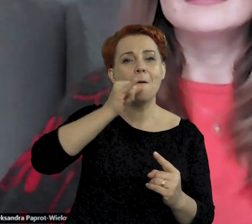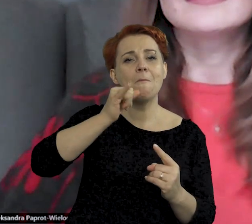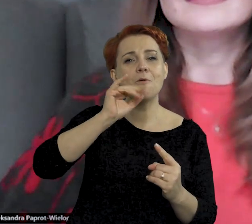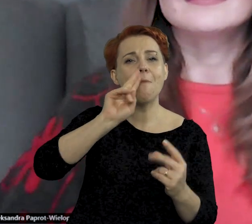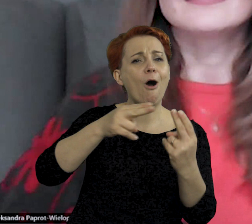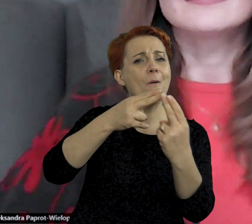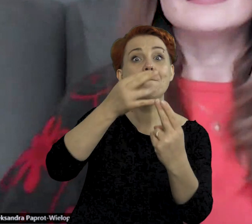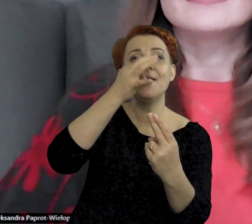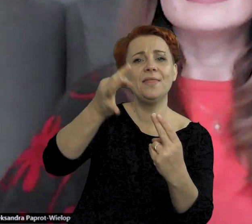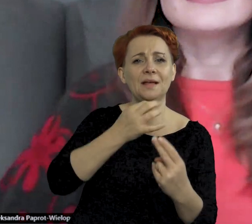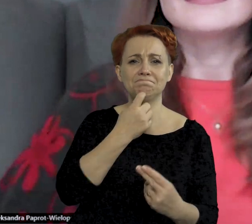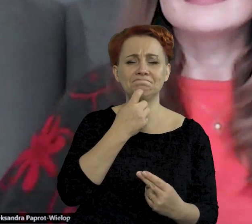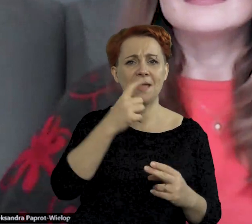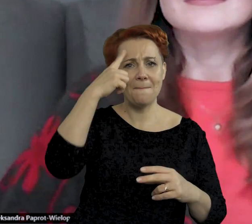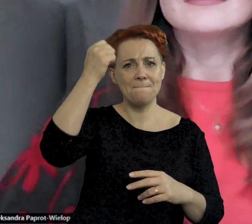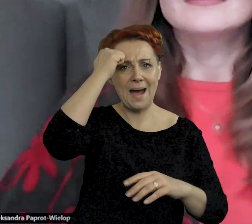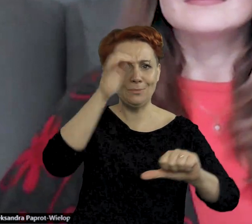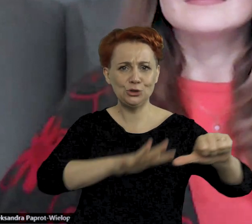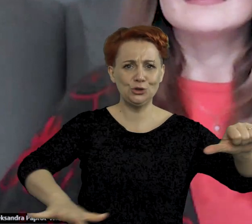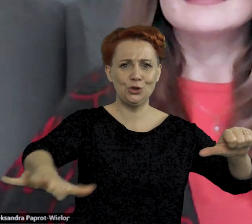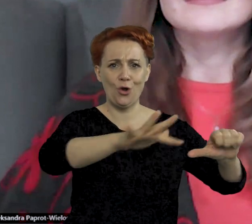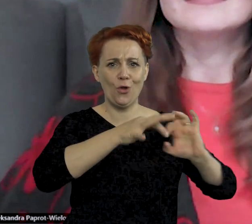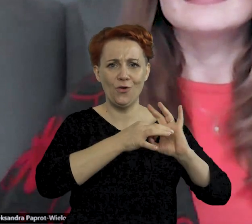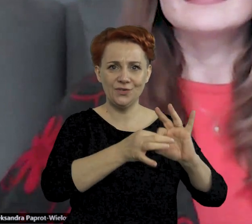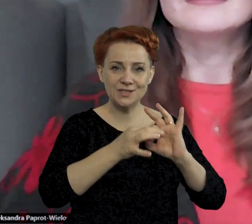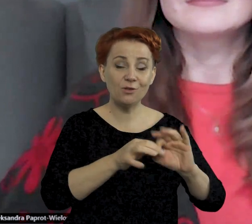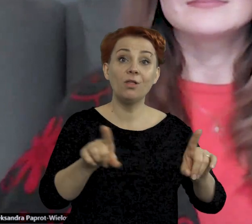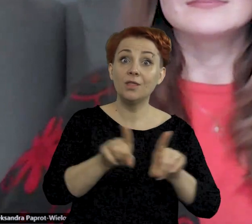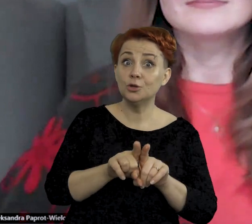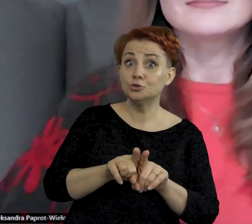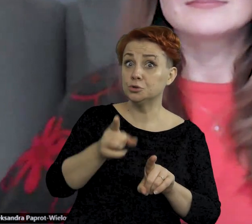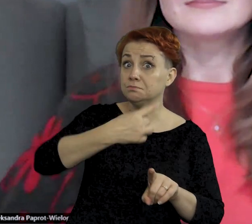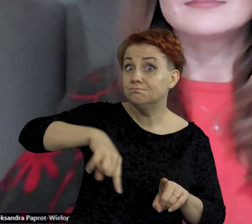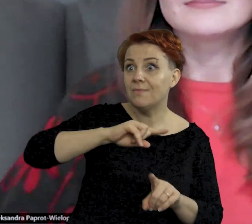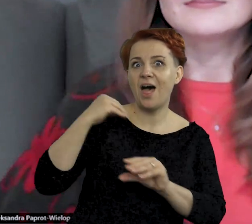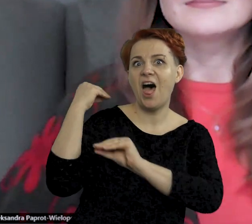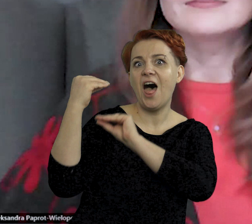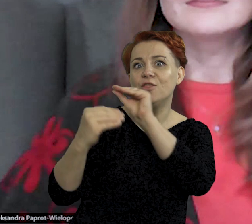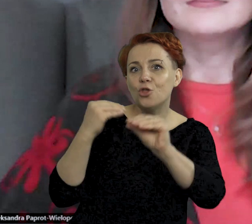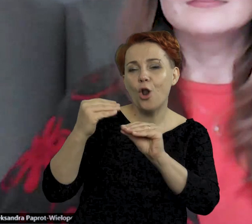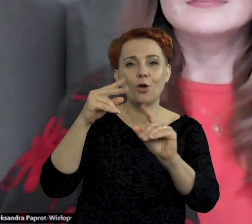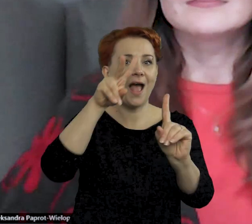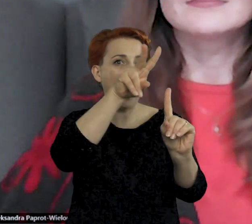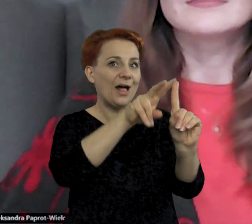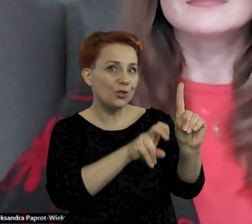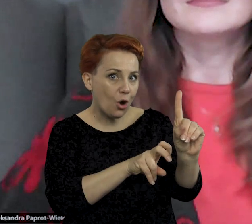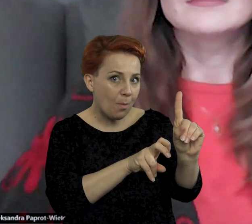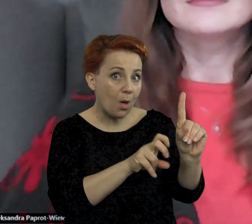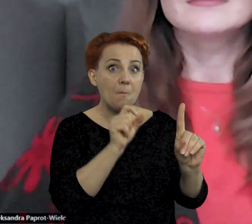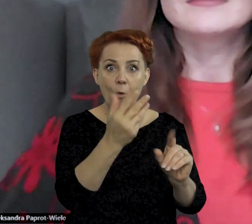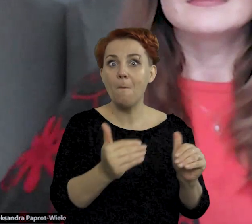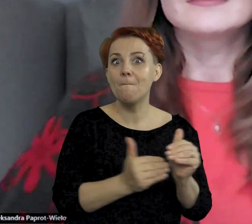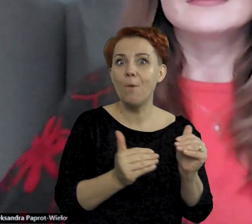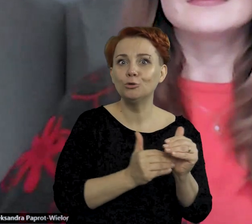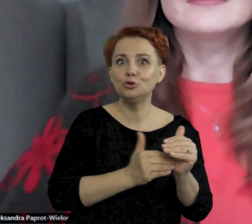odpowiedzieć na pytanie, czym jest pamięć środowiskowa, a także czy istnieje w naszym etnologiczno-antropologicznym środowisku potrzeba